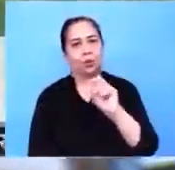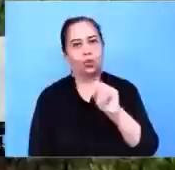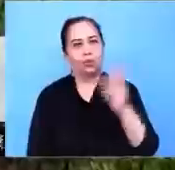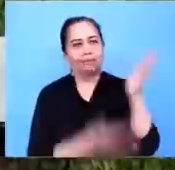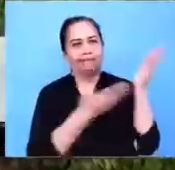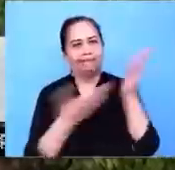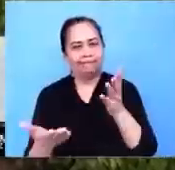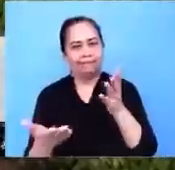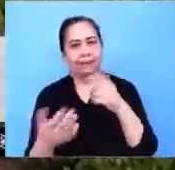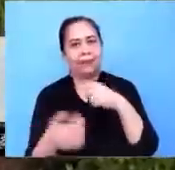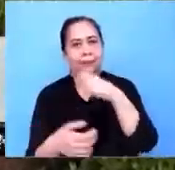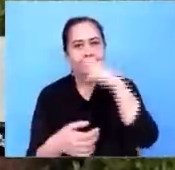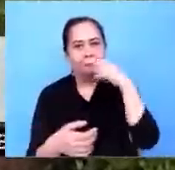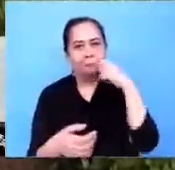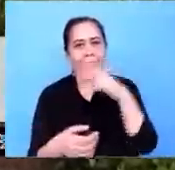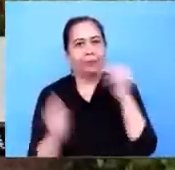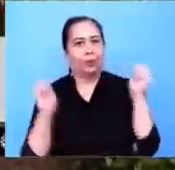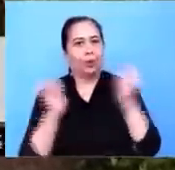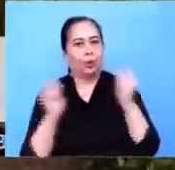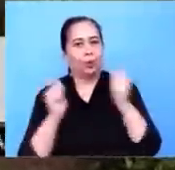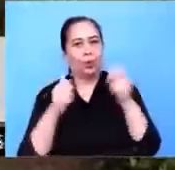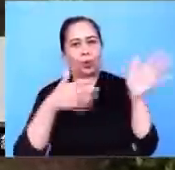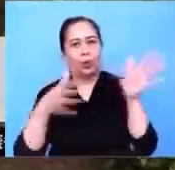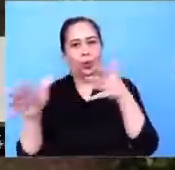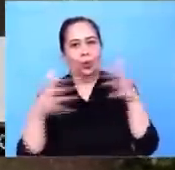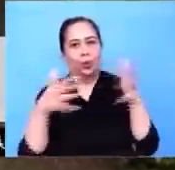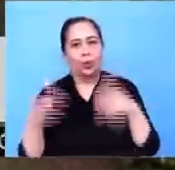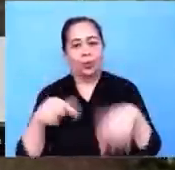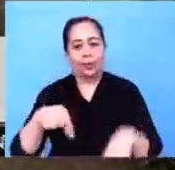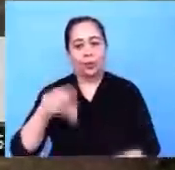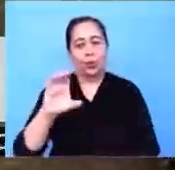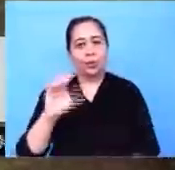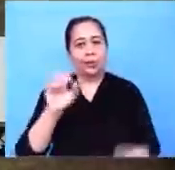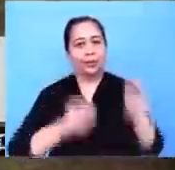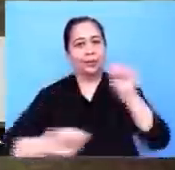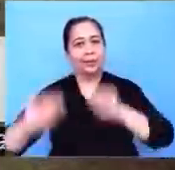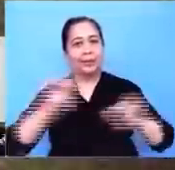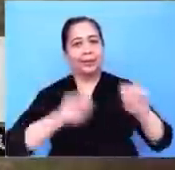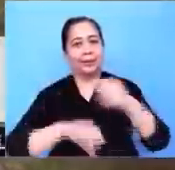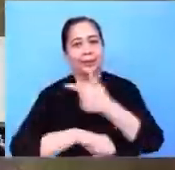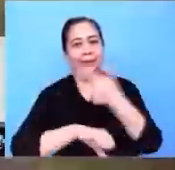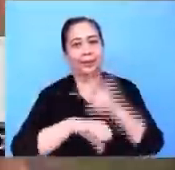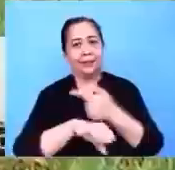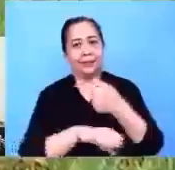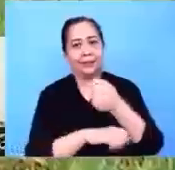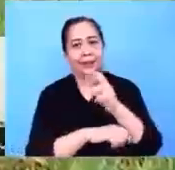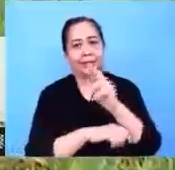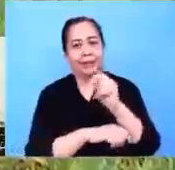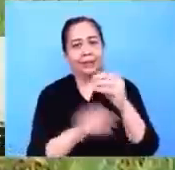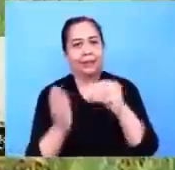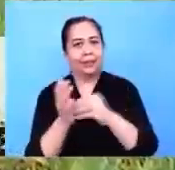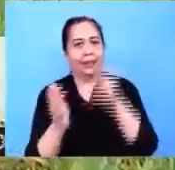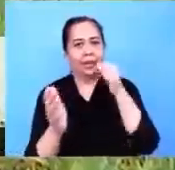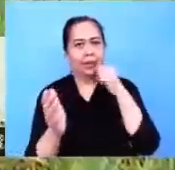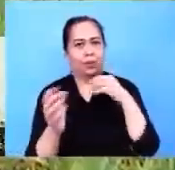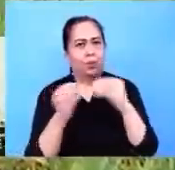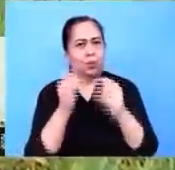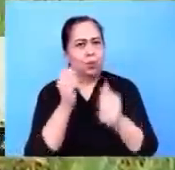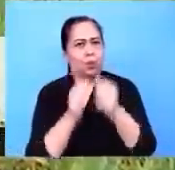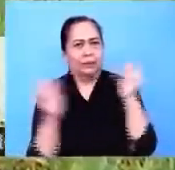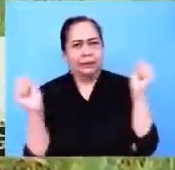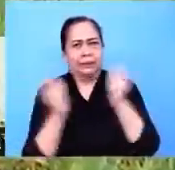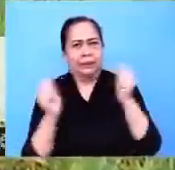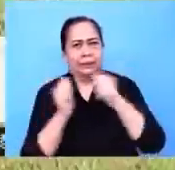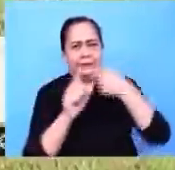hangin. Dito sa Quezon City Science Garden ng Pag-asa, naitala kahapon ang pinakamalamig na temperatura